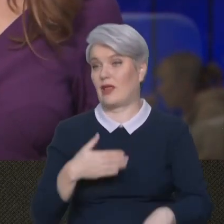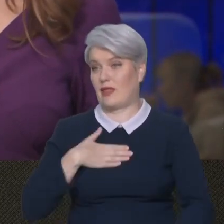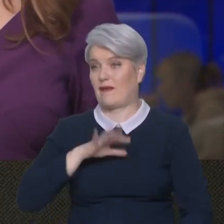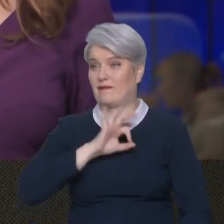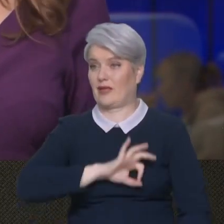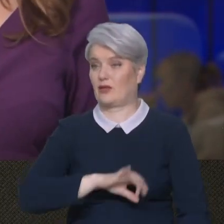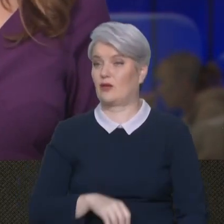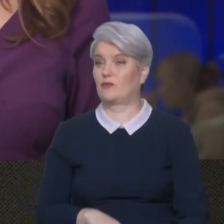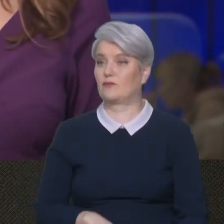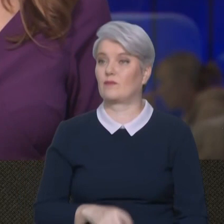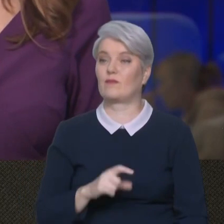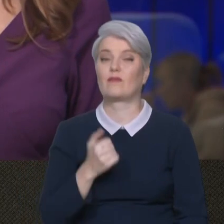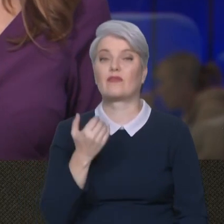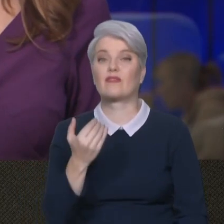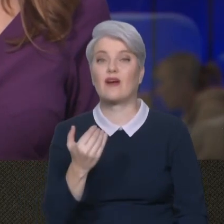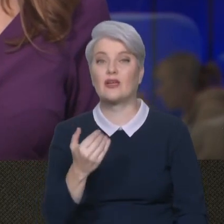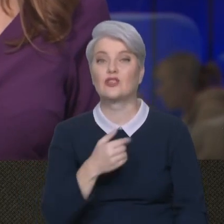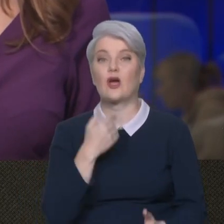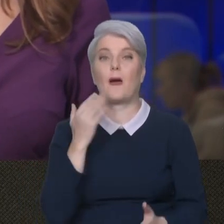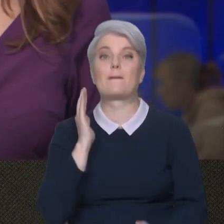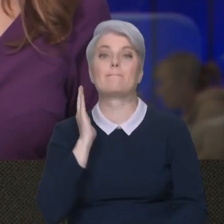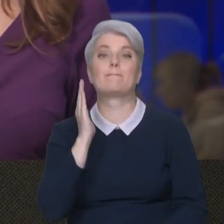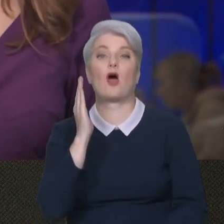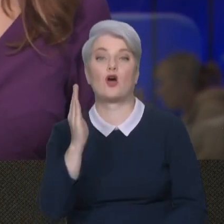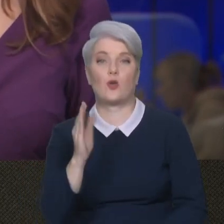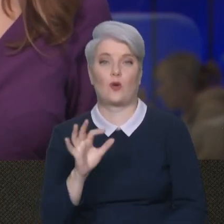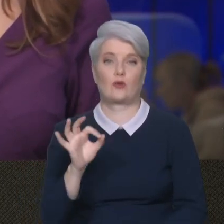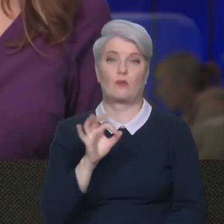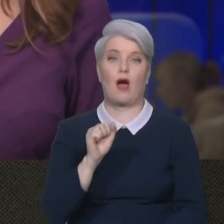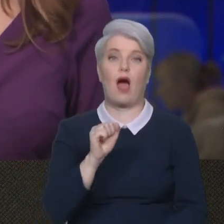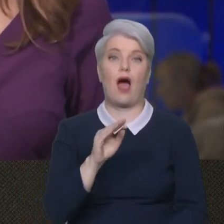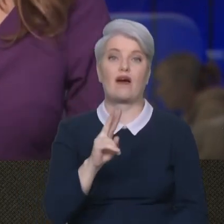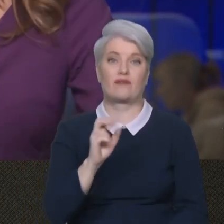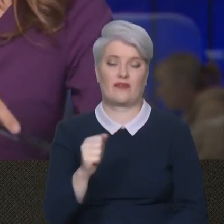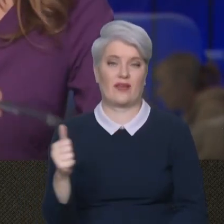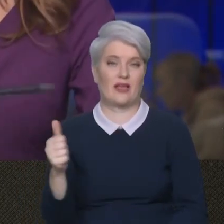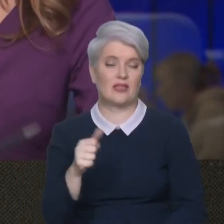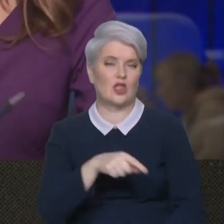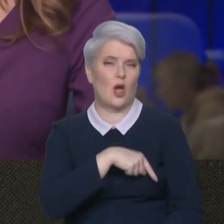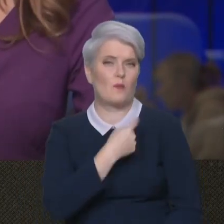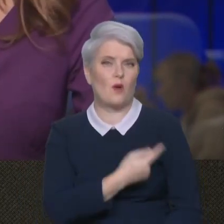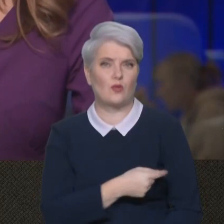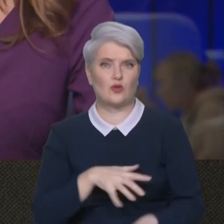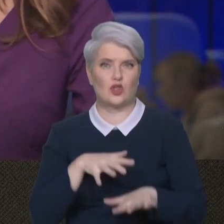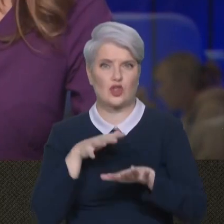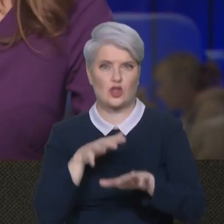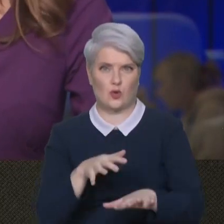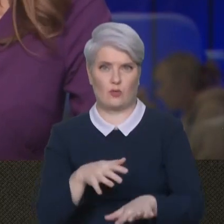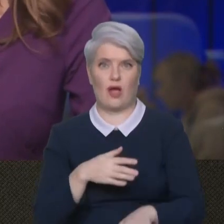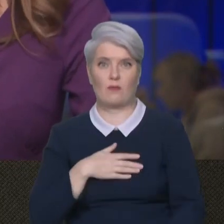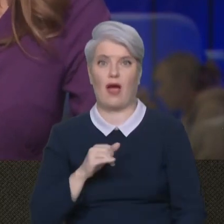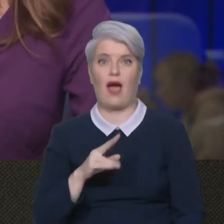Ваш прогноз щодо Авдіївки, тиждень фактично там такі штурми потужні, при тому, що Авдіївку, в принципі, ми захищаємо